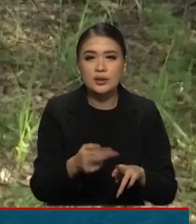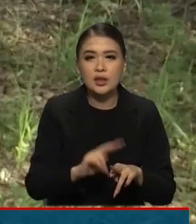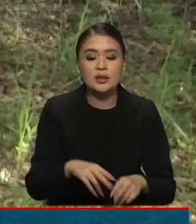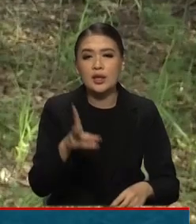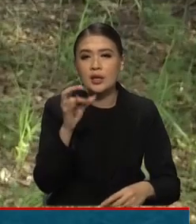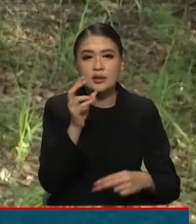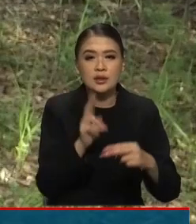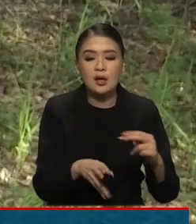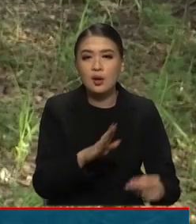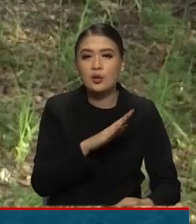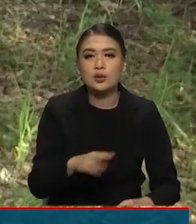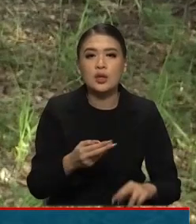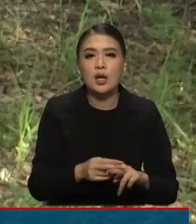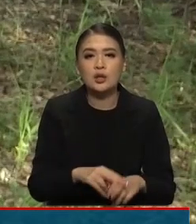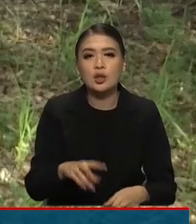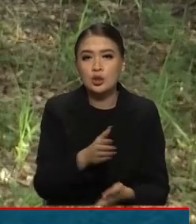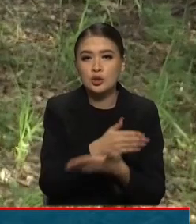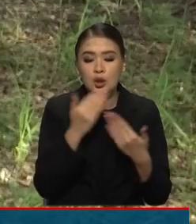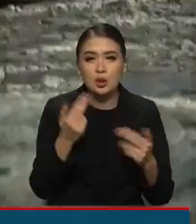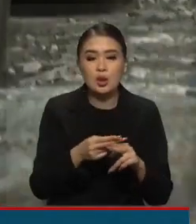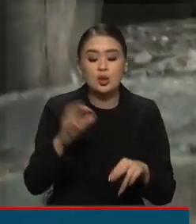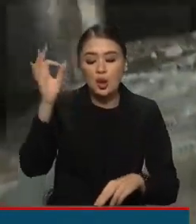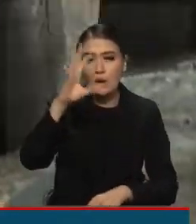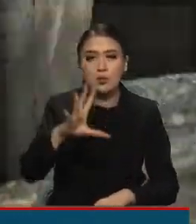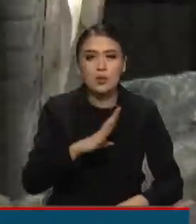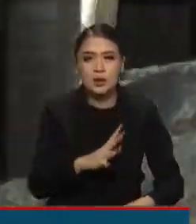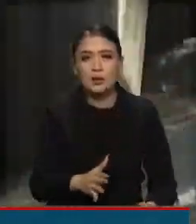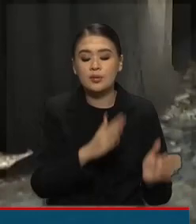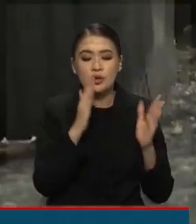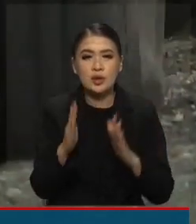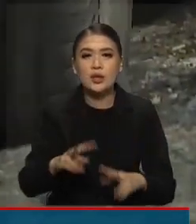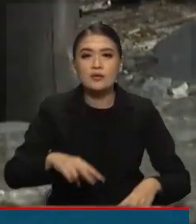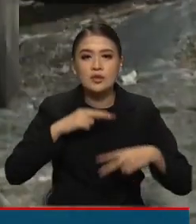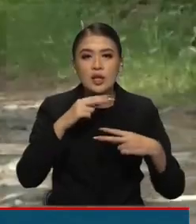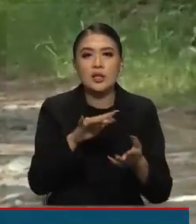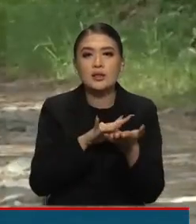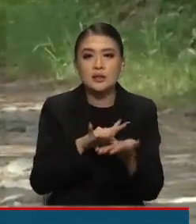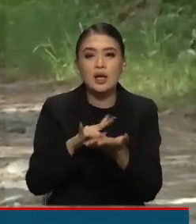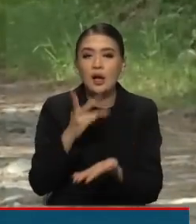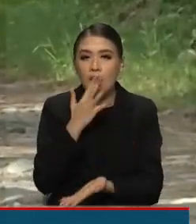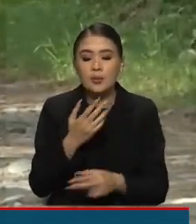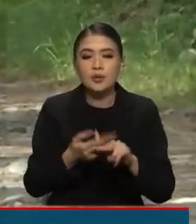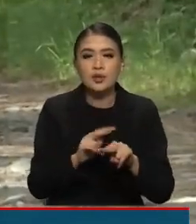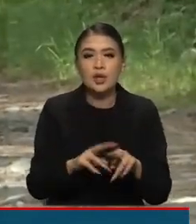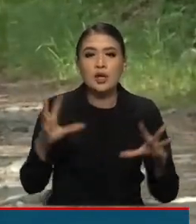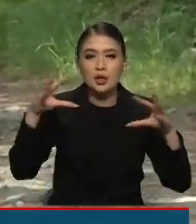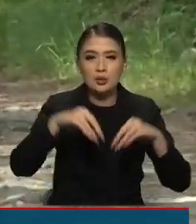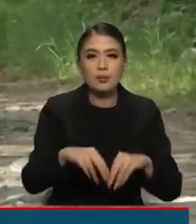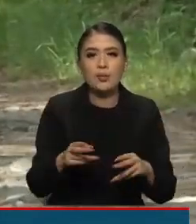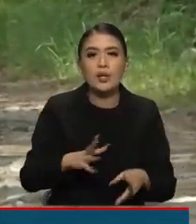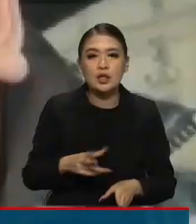незаконченная. Между тем, из-за отсутствия дорожной инфраструктуры не удается привлечь иностранных туристов. На сегодня в основном в регион